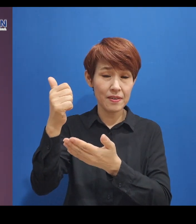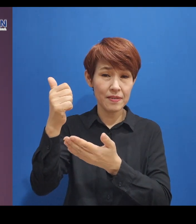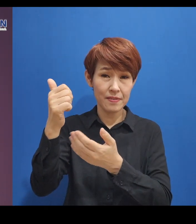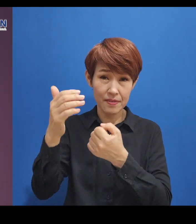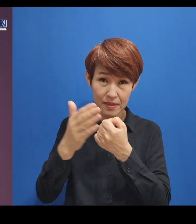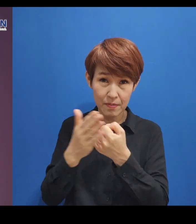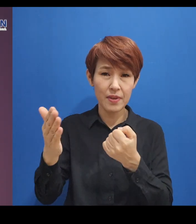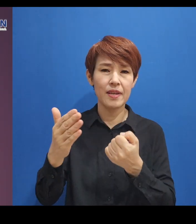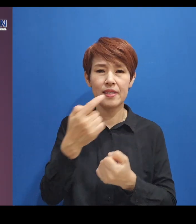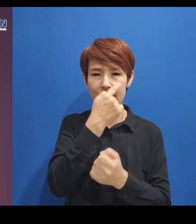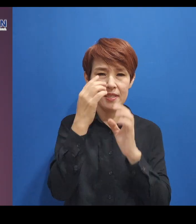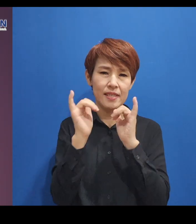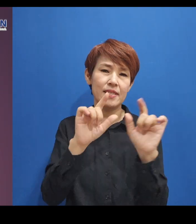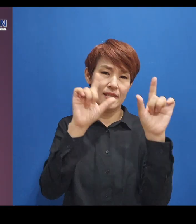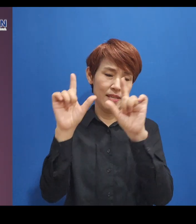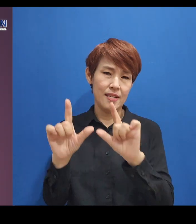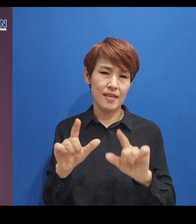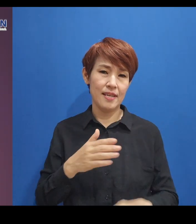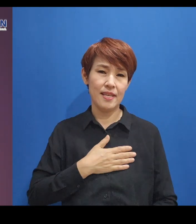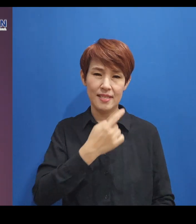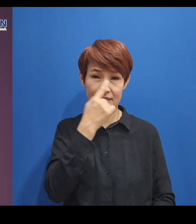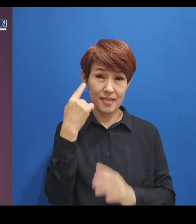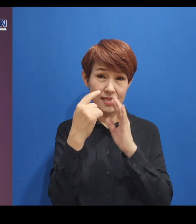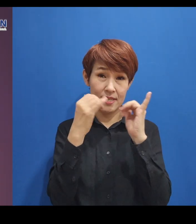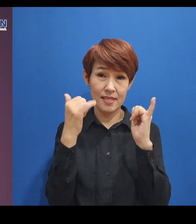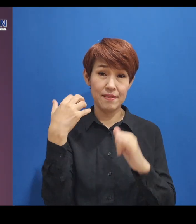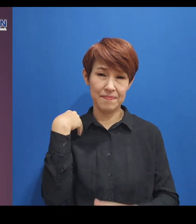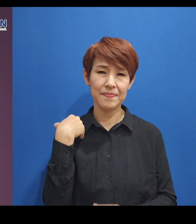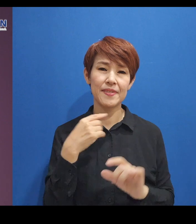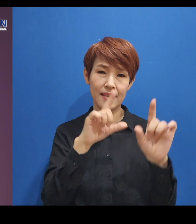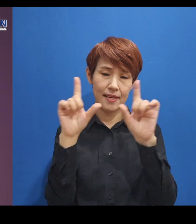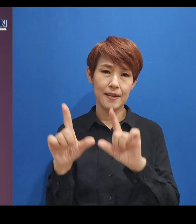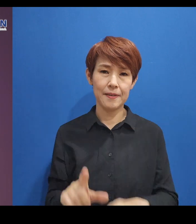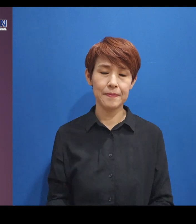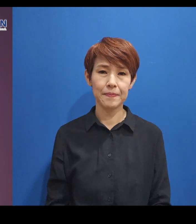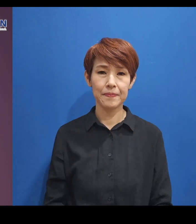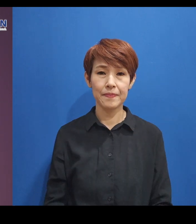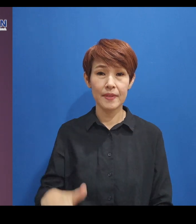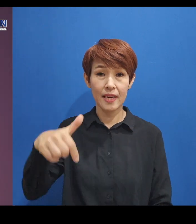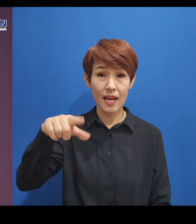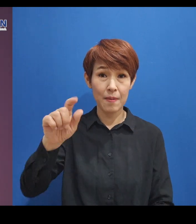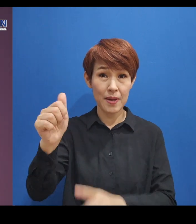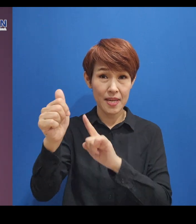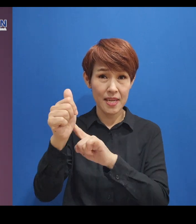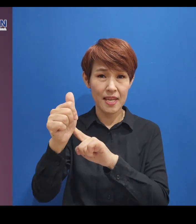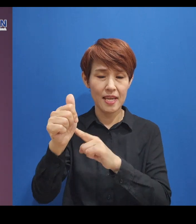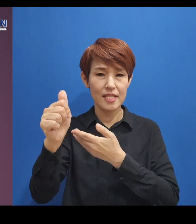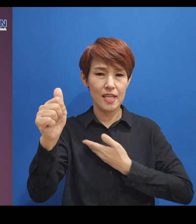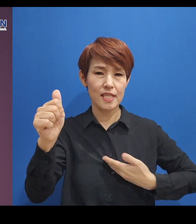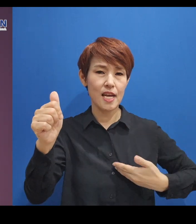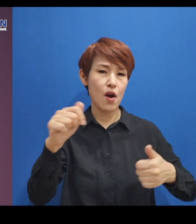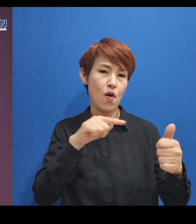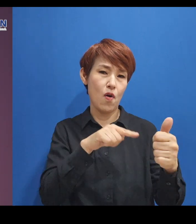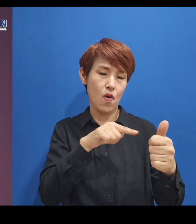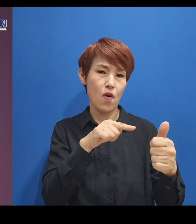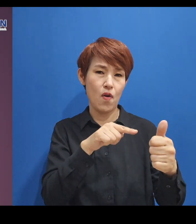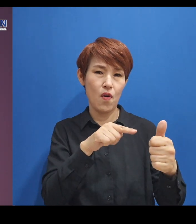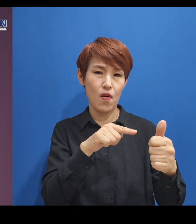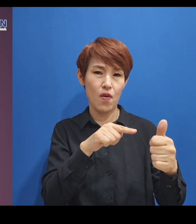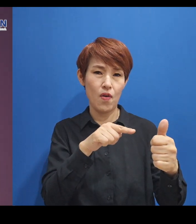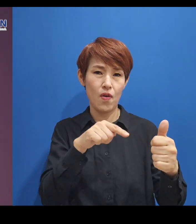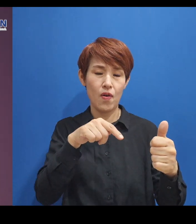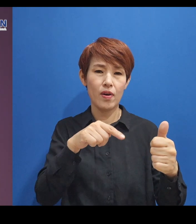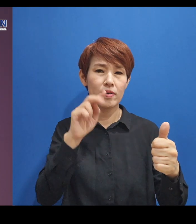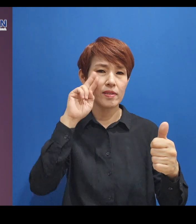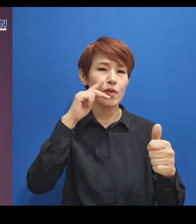살아요. 이 어른 가말리엘에게 제자 하나가 있었는데 정말 걸출한 제자가 있었죠.